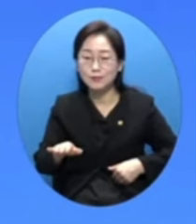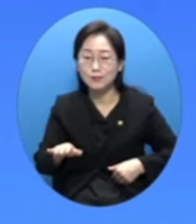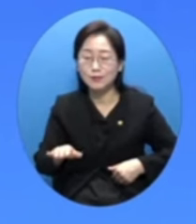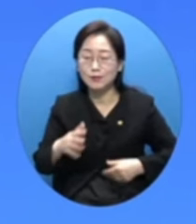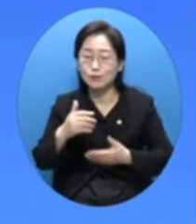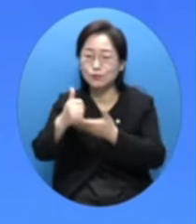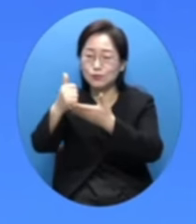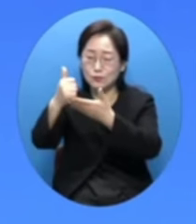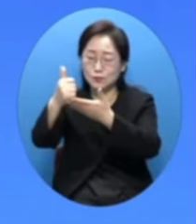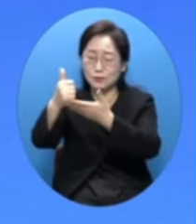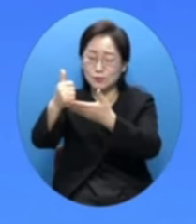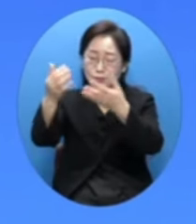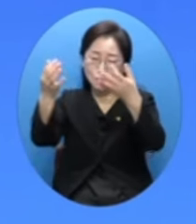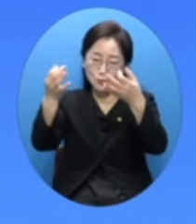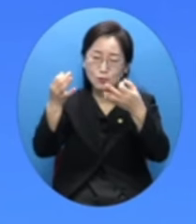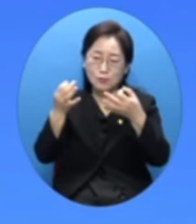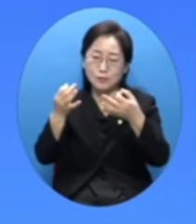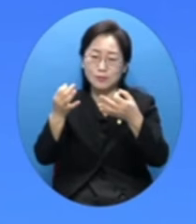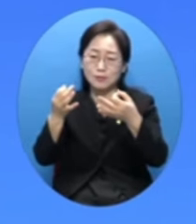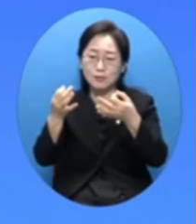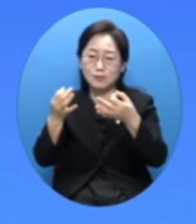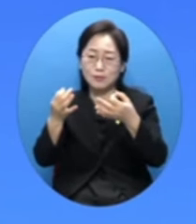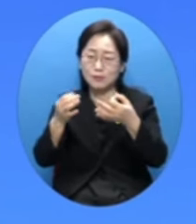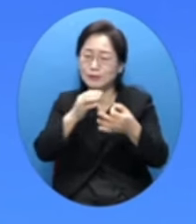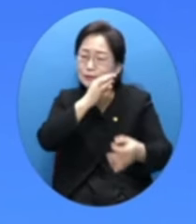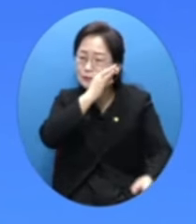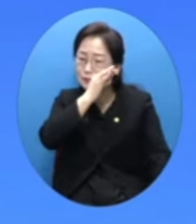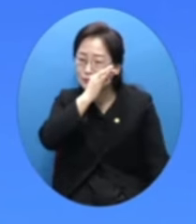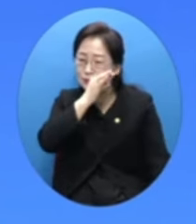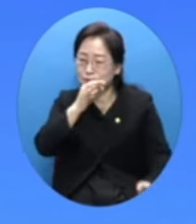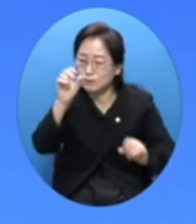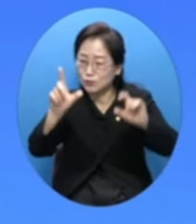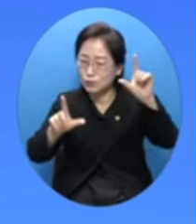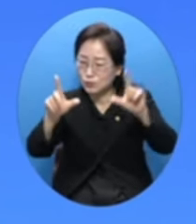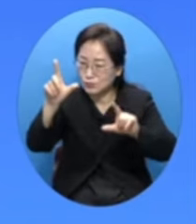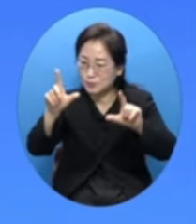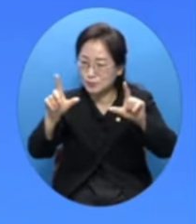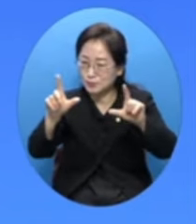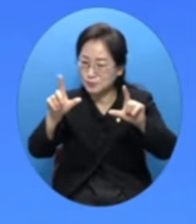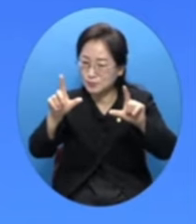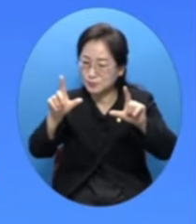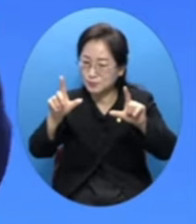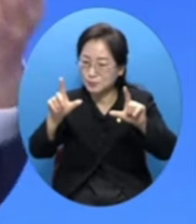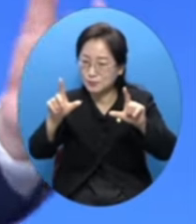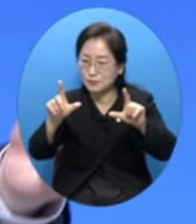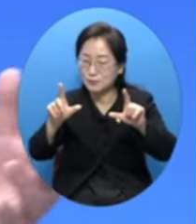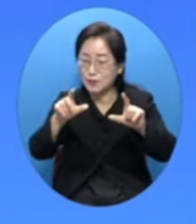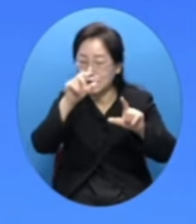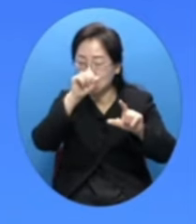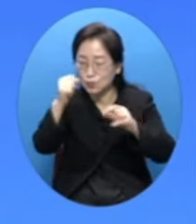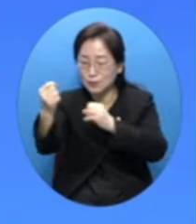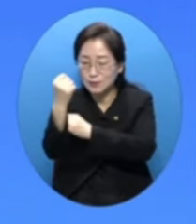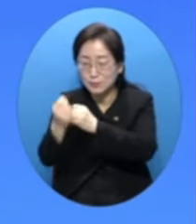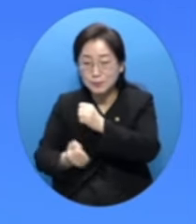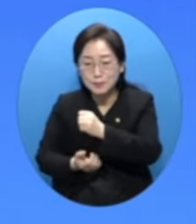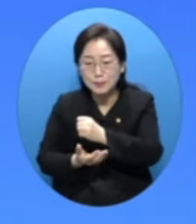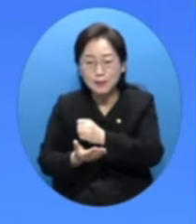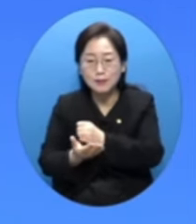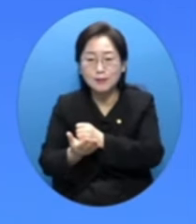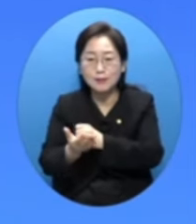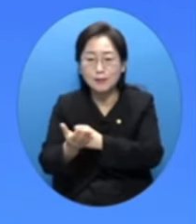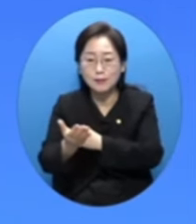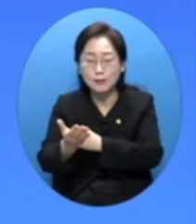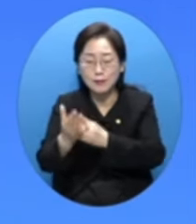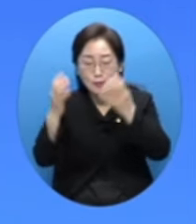주님 앞에서 부끄러운 모습으로 살아가고 있지 않았는지 정말 선한 영향을 끼치고 이렇게